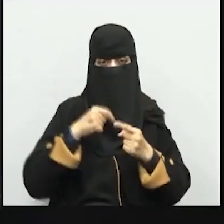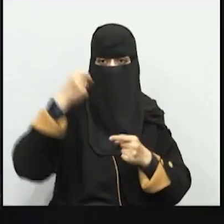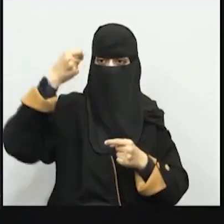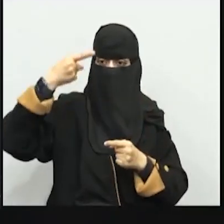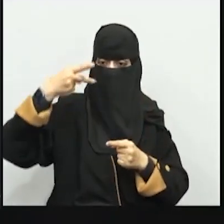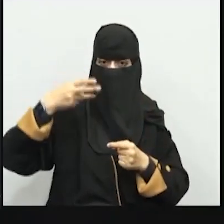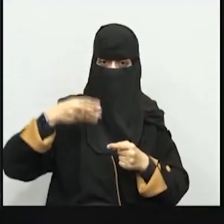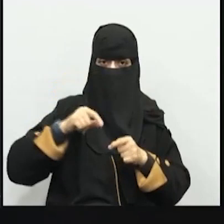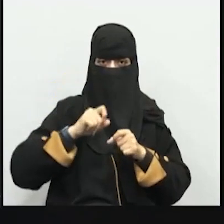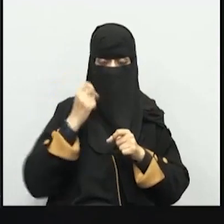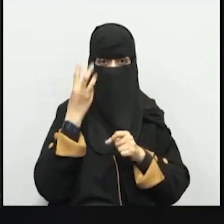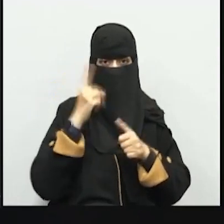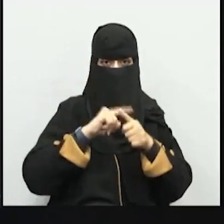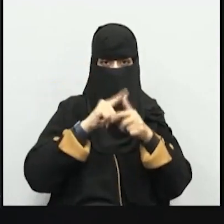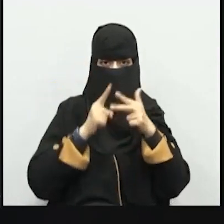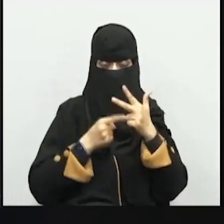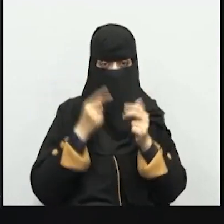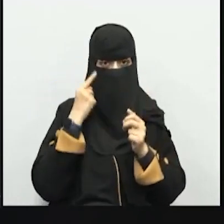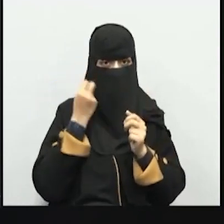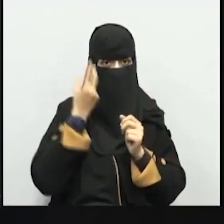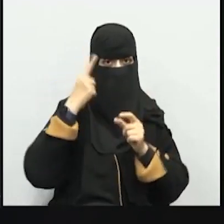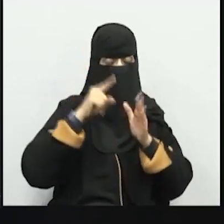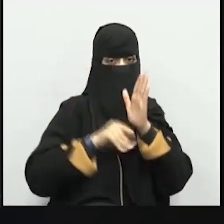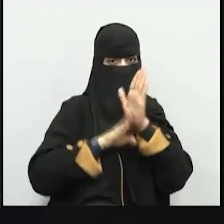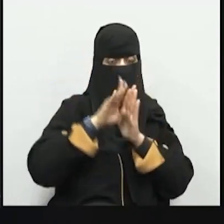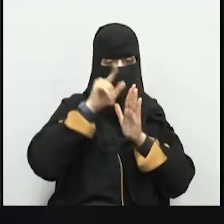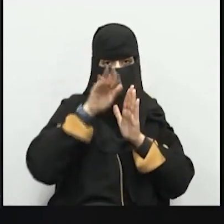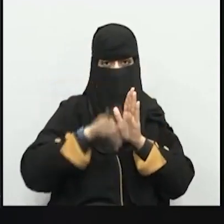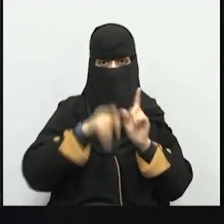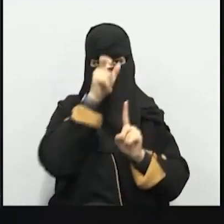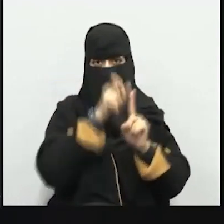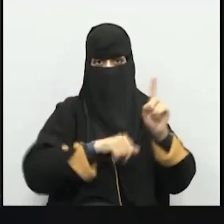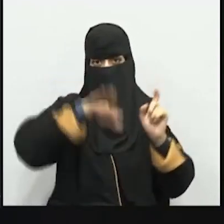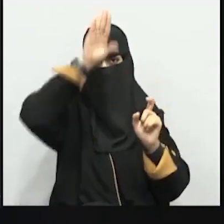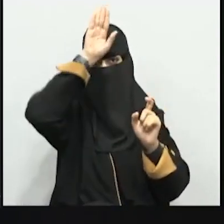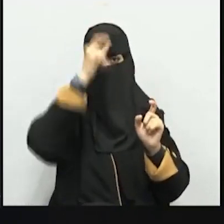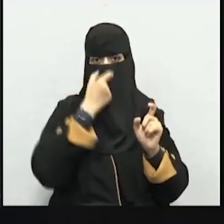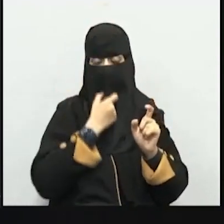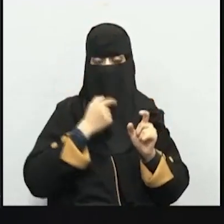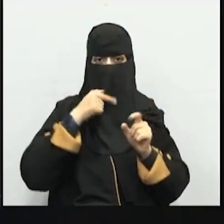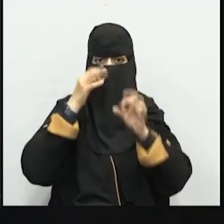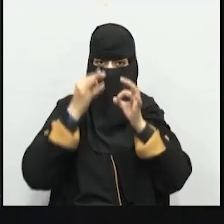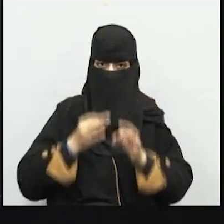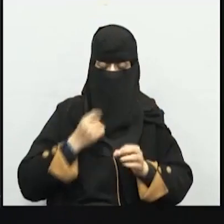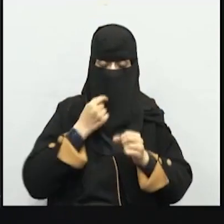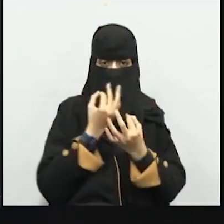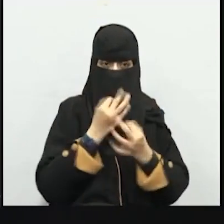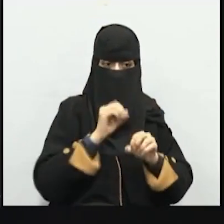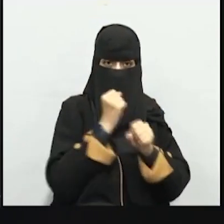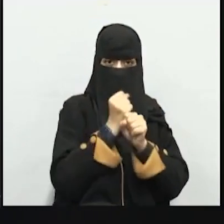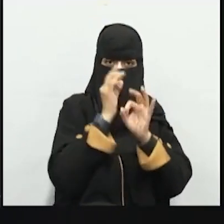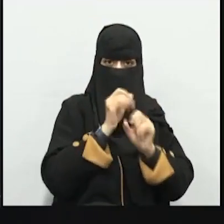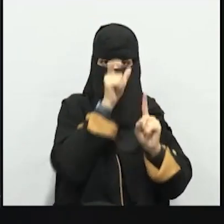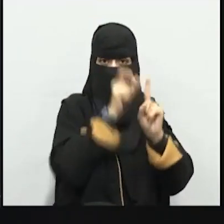التالية: الفكر التطويري لخادم الحرمين الشريفين الملك سلمان بن عبد العزيز، دقة وانضباط خادم الحرمين